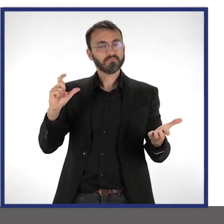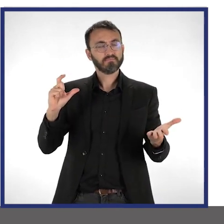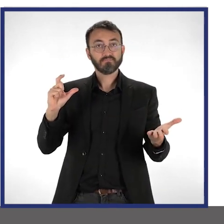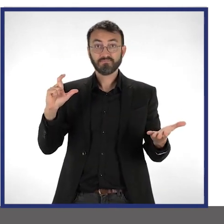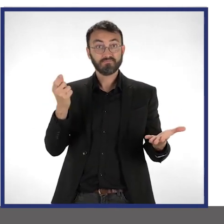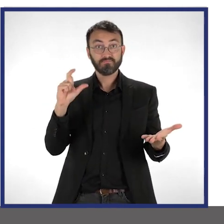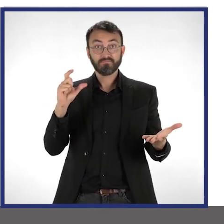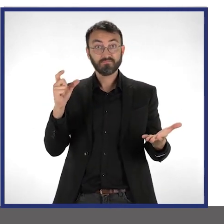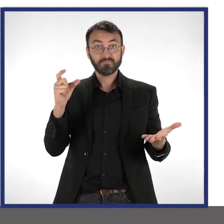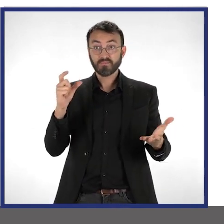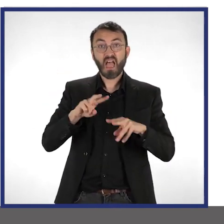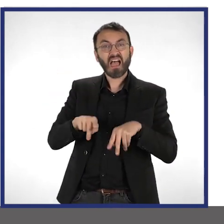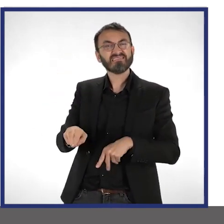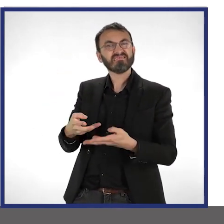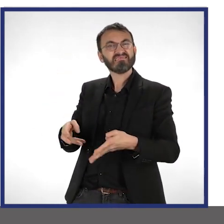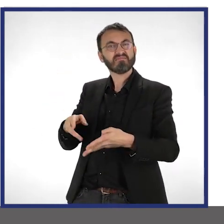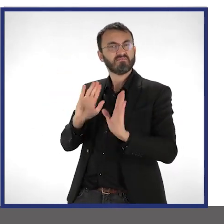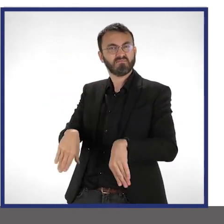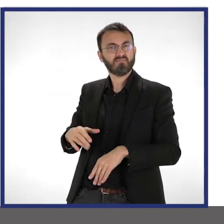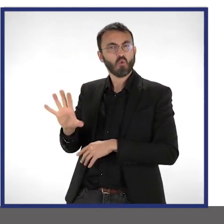Tout le reste se jette dans les toilettes.